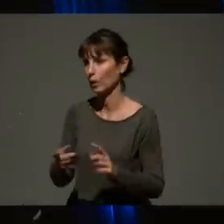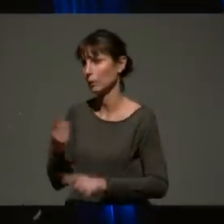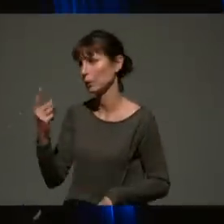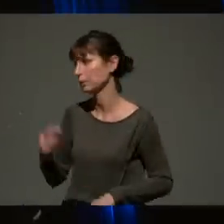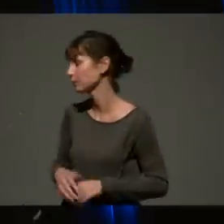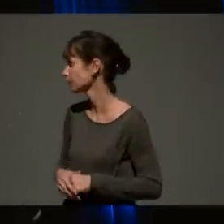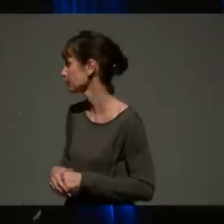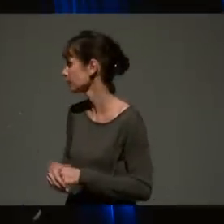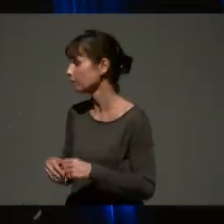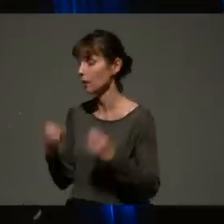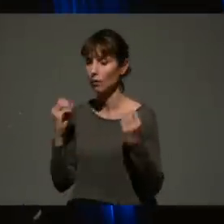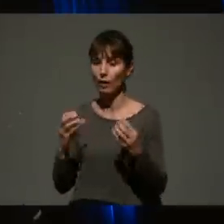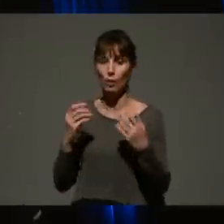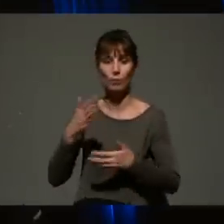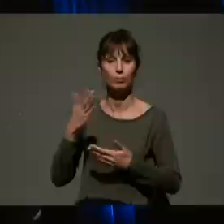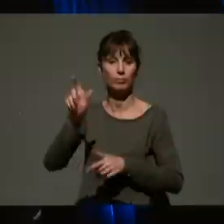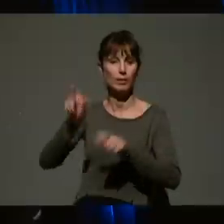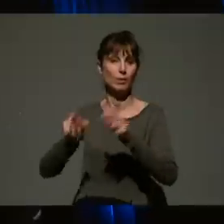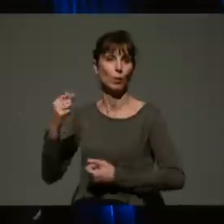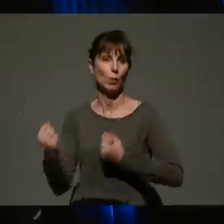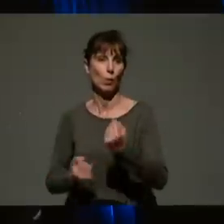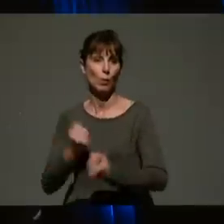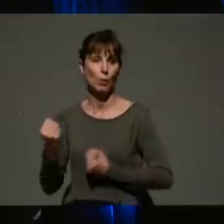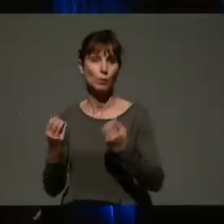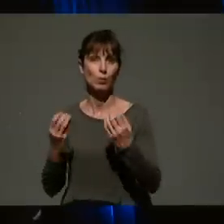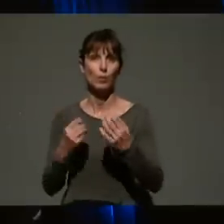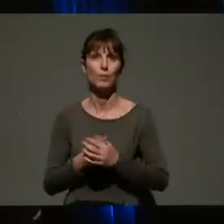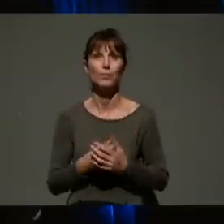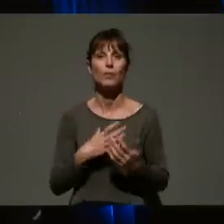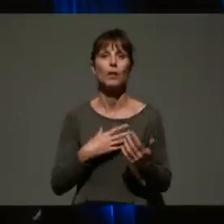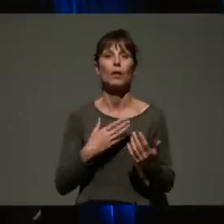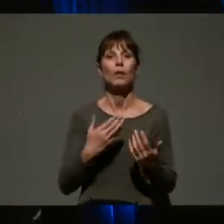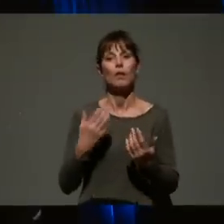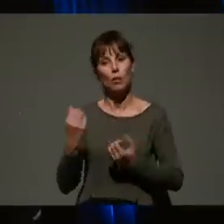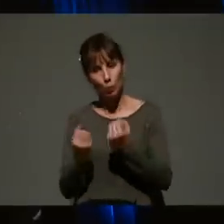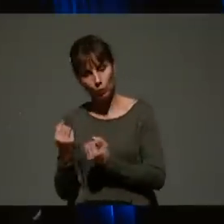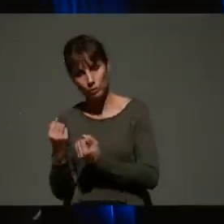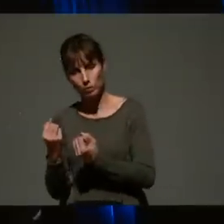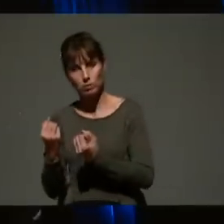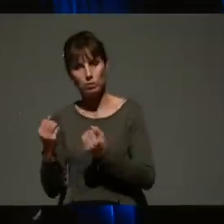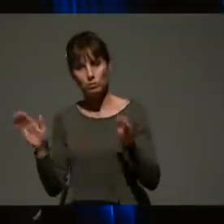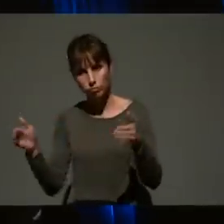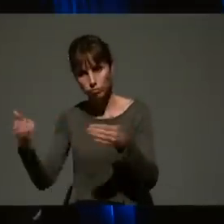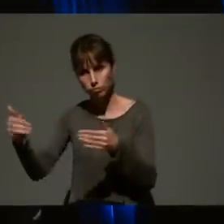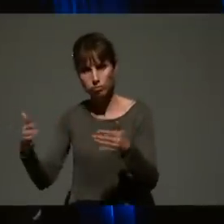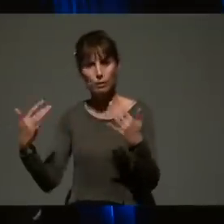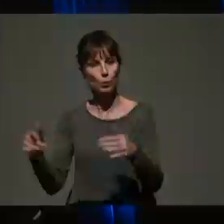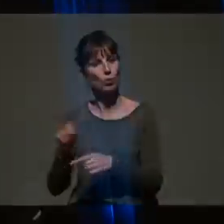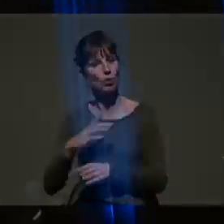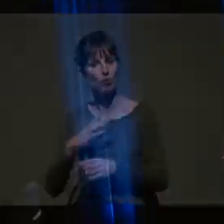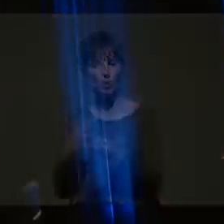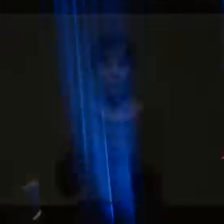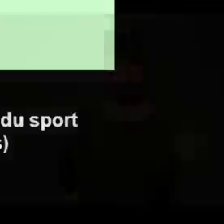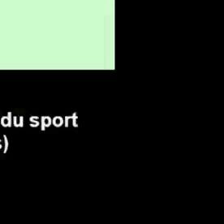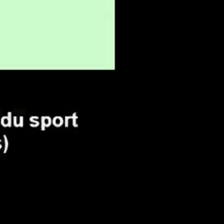importants et qui sont fréquents chez les coureurs à pied. Mais il n'y a pas que la course à pied, il n'y a pas que les os et les muscles, il y a